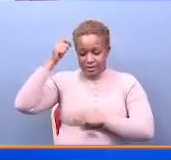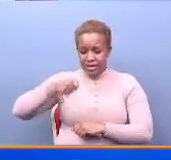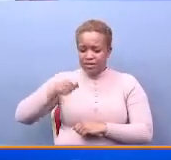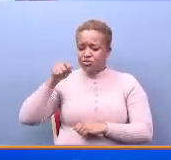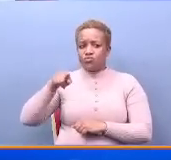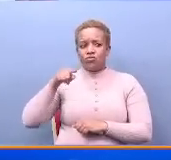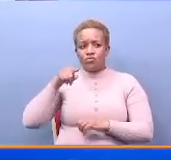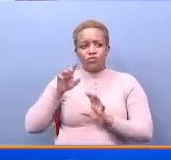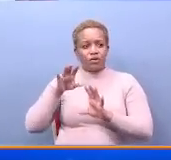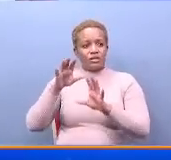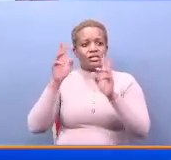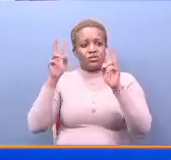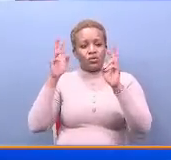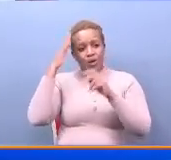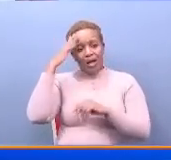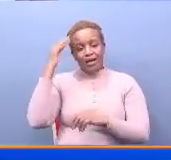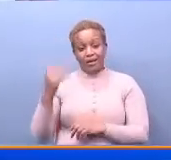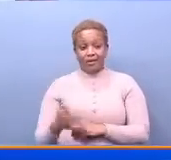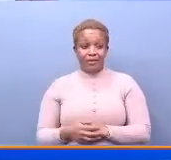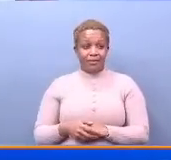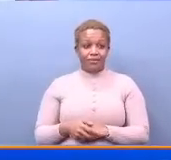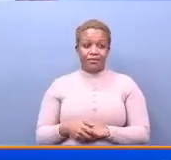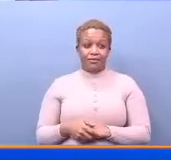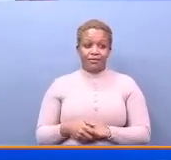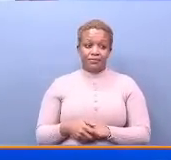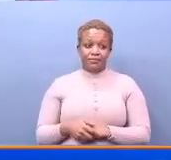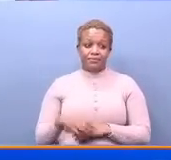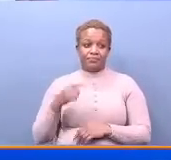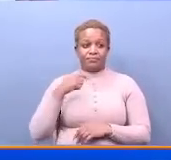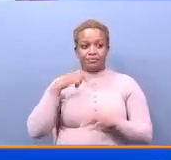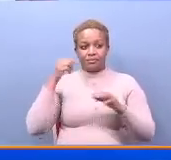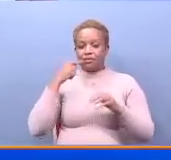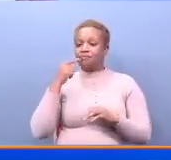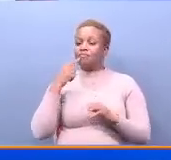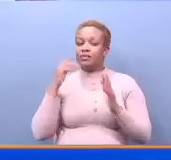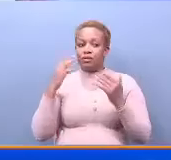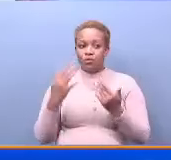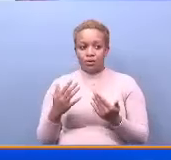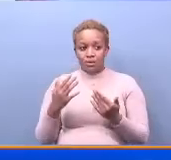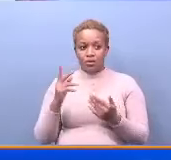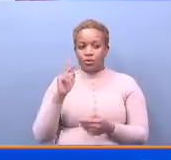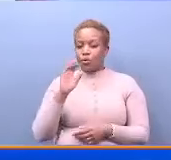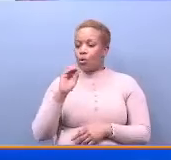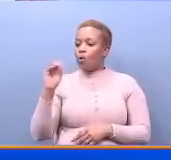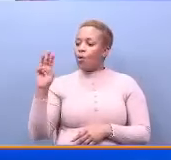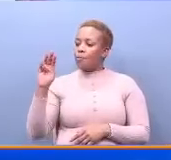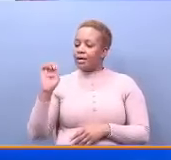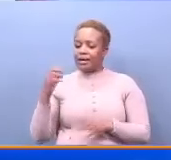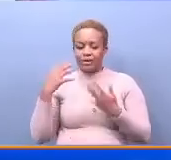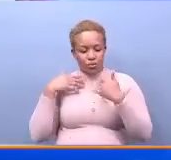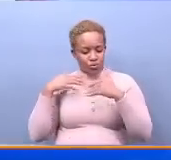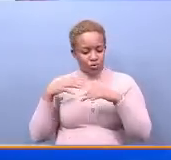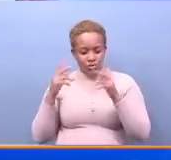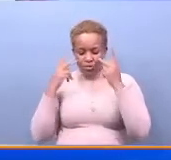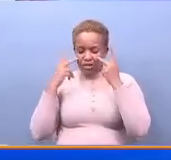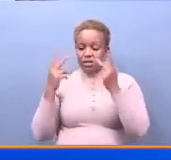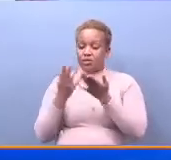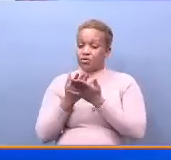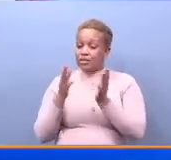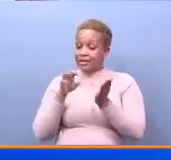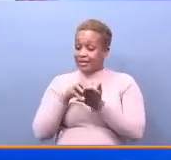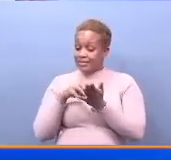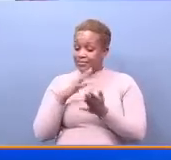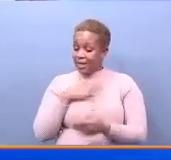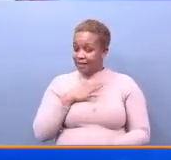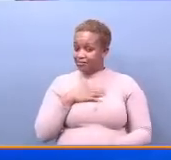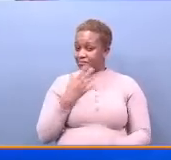kifua? Mhm. Mimi nikafanya rejoinder kesho nikasema Martha Koome sitaki ukalia kesi yangu pale popote. Ngoja nikumalizie,